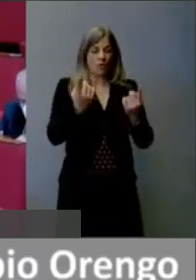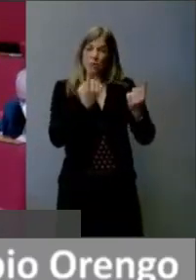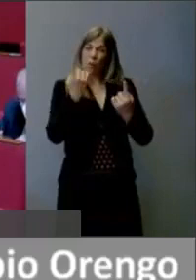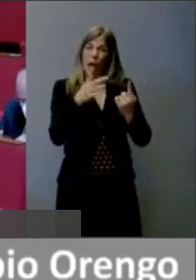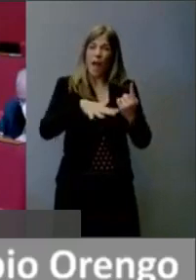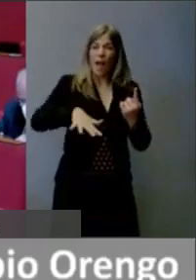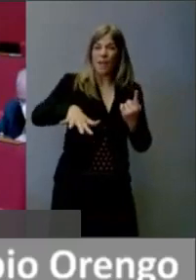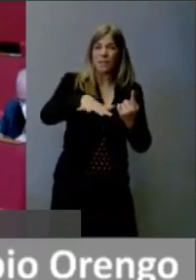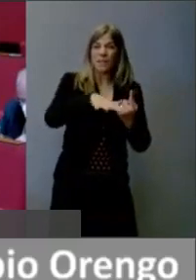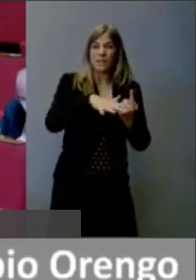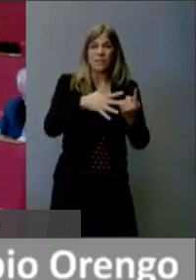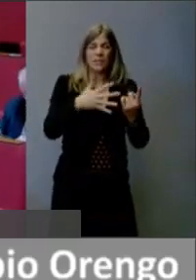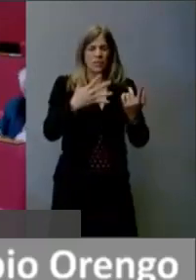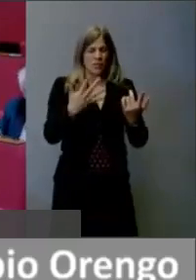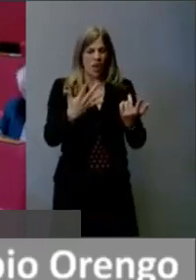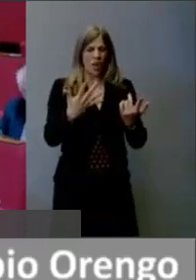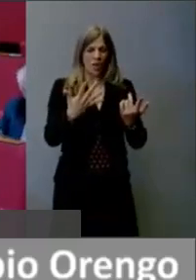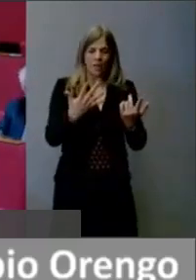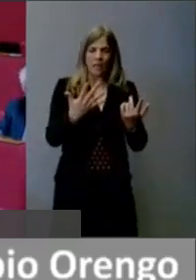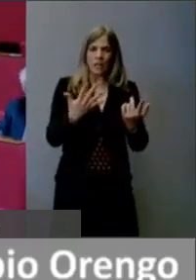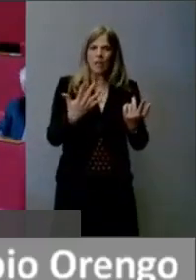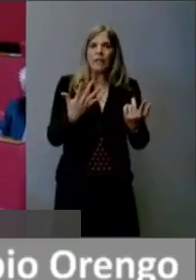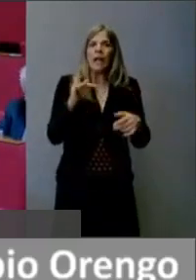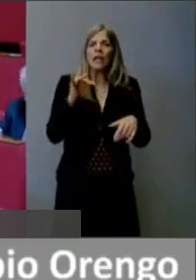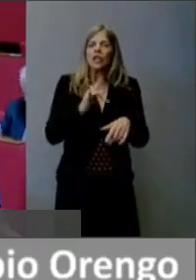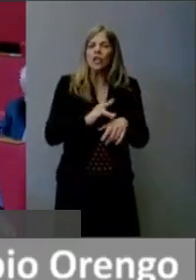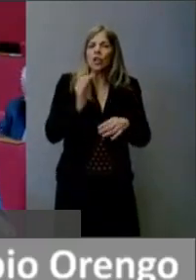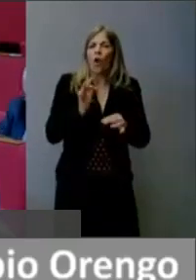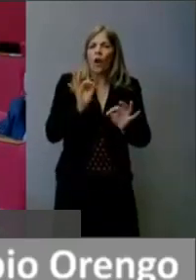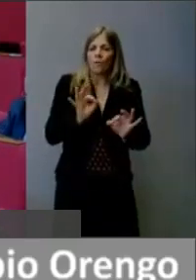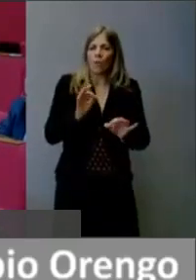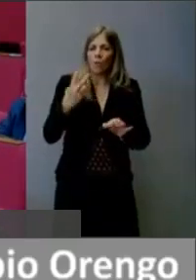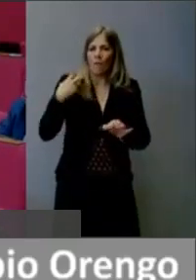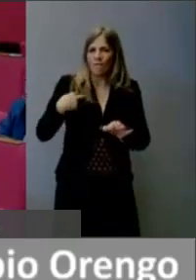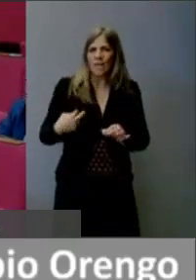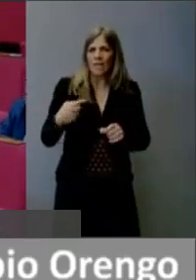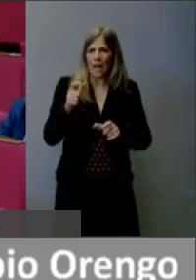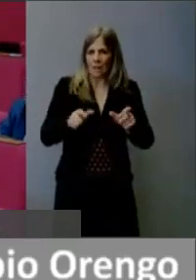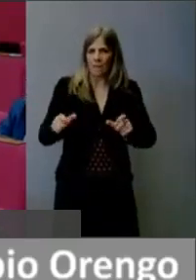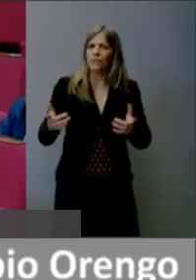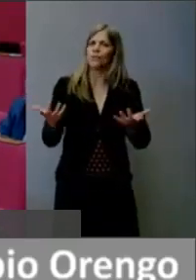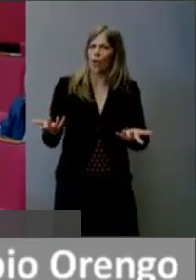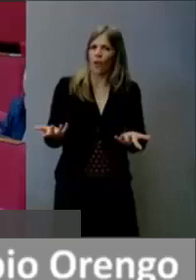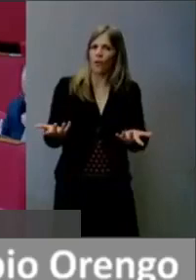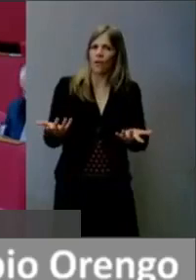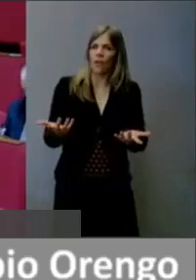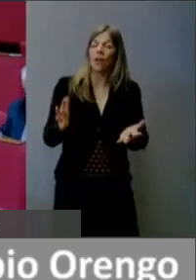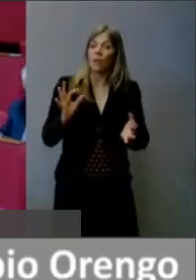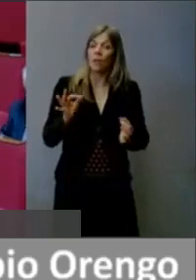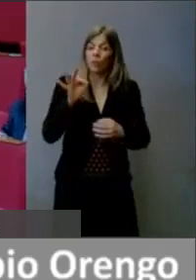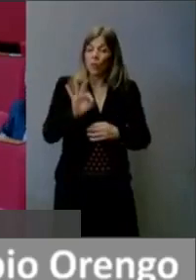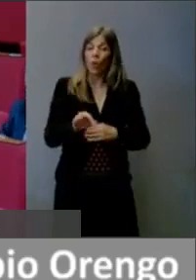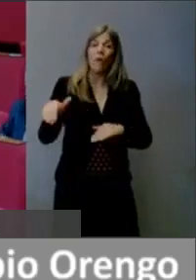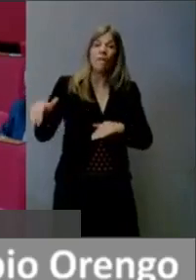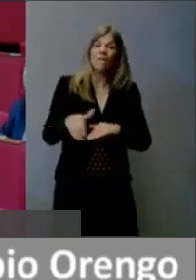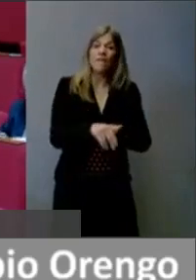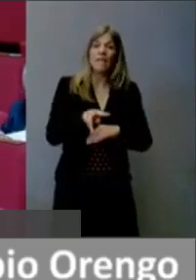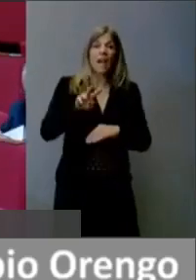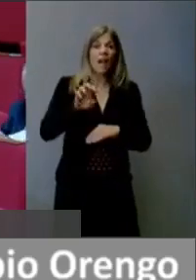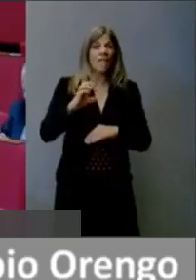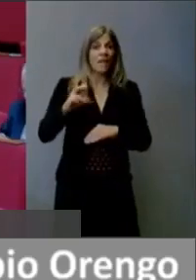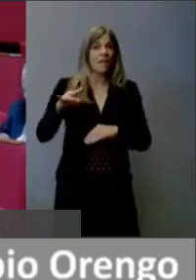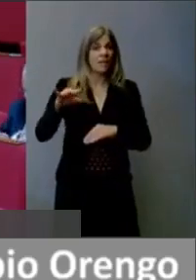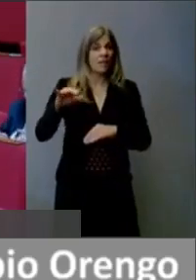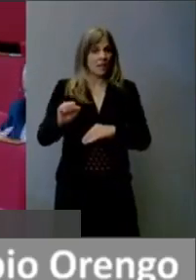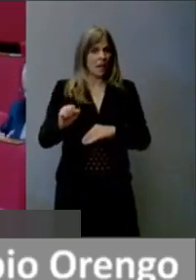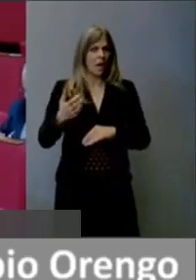lo sconvolgimento della vita di alcune persone, in particolare dei cittadini di Via Vecchia. Stiamo parlando